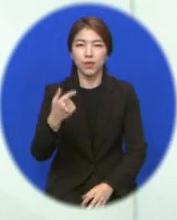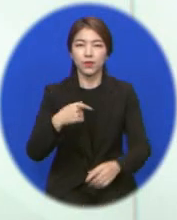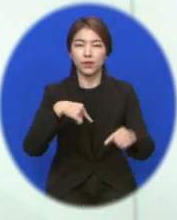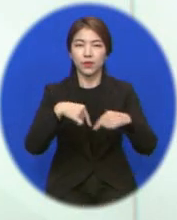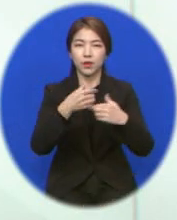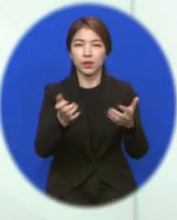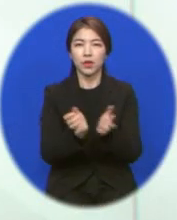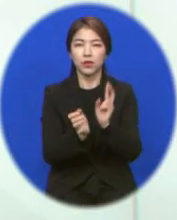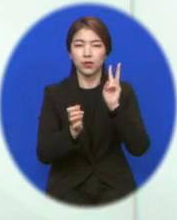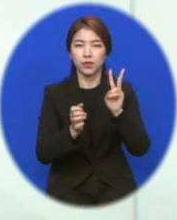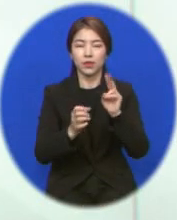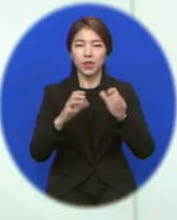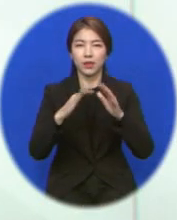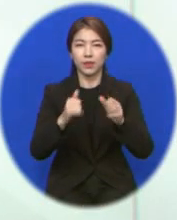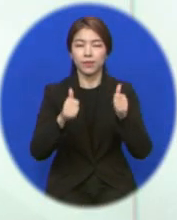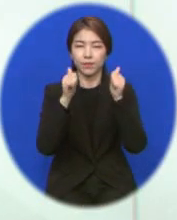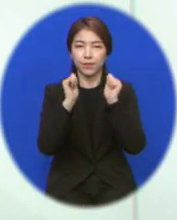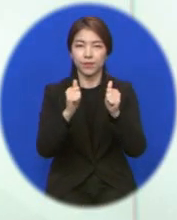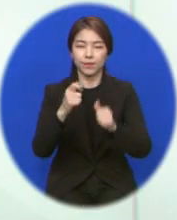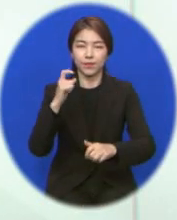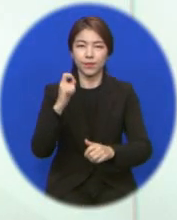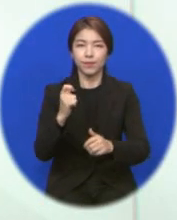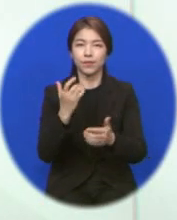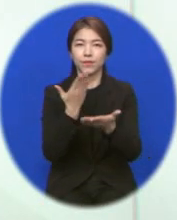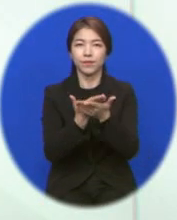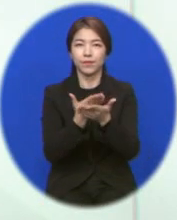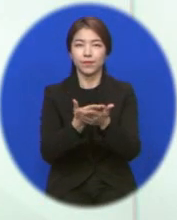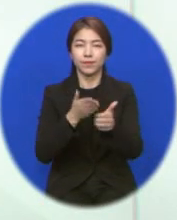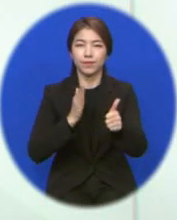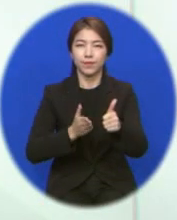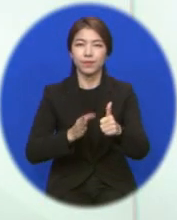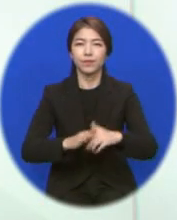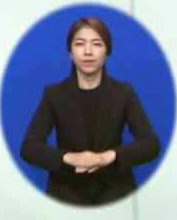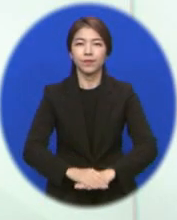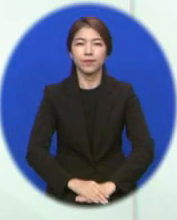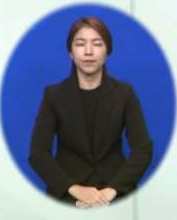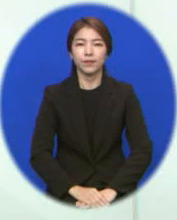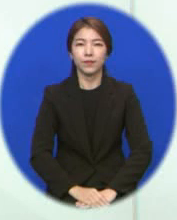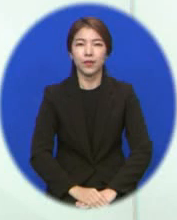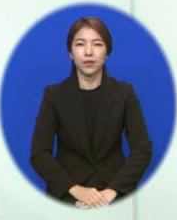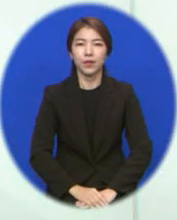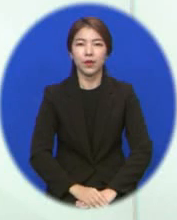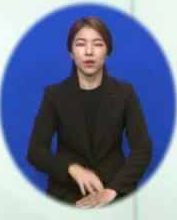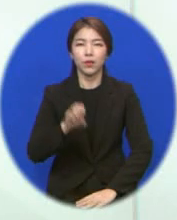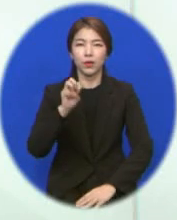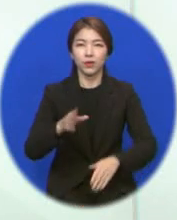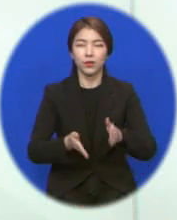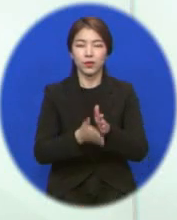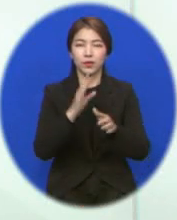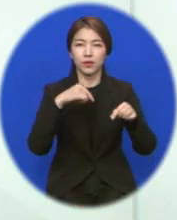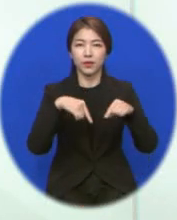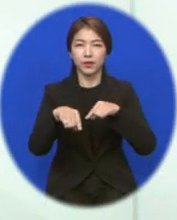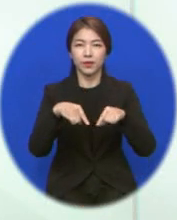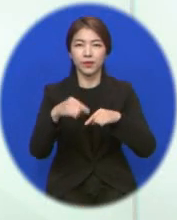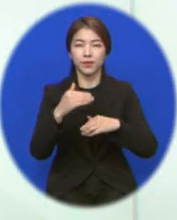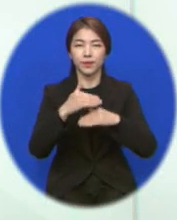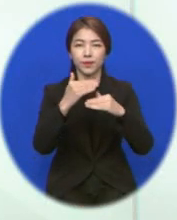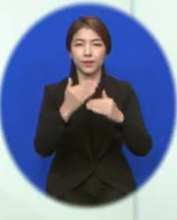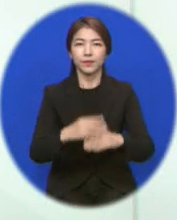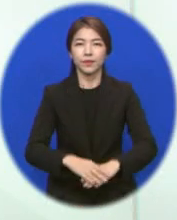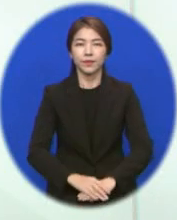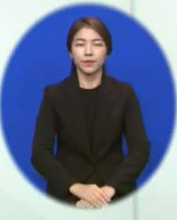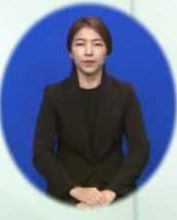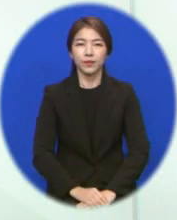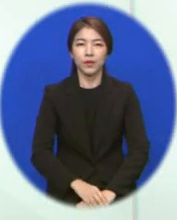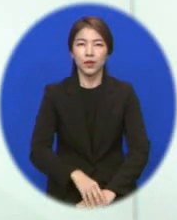괴물같은정당을엄중히심판해주시기를간곡히부탁드립니다. 이제광주 시장선거에대해이야기하겠습니다.